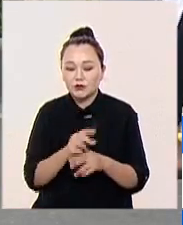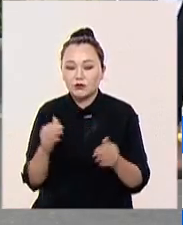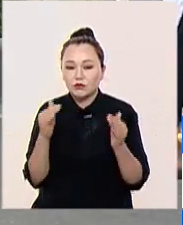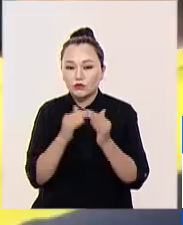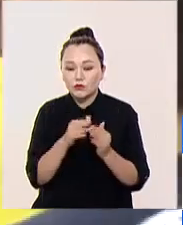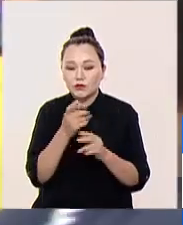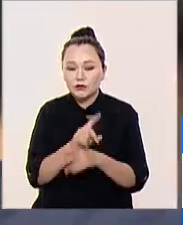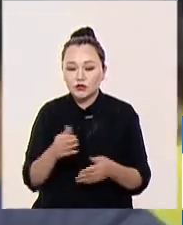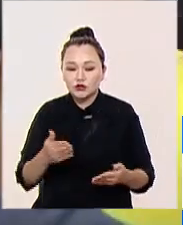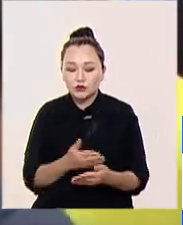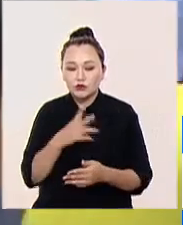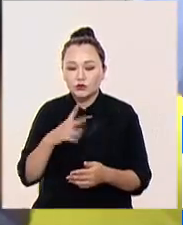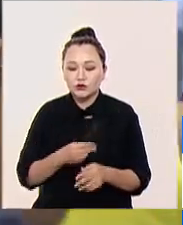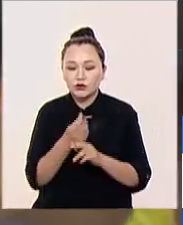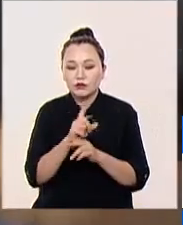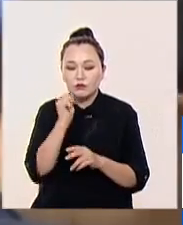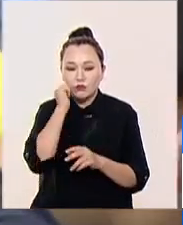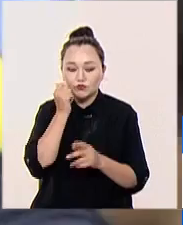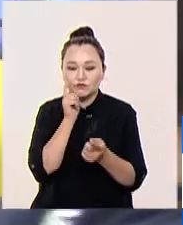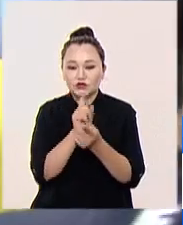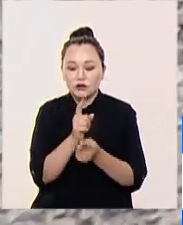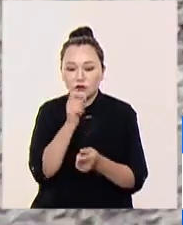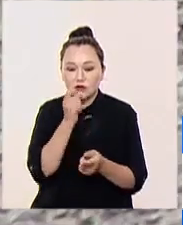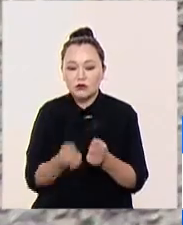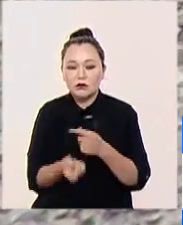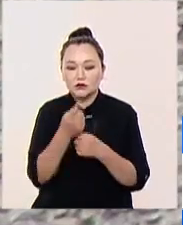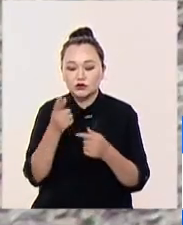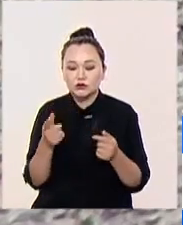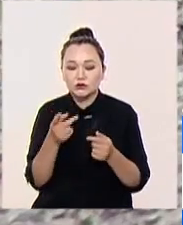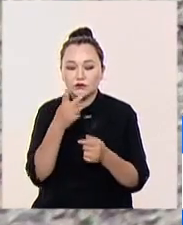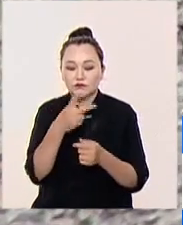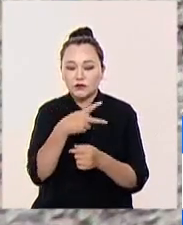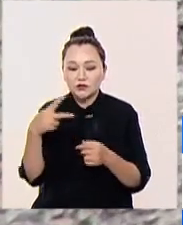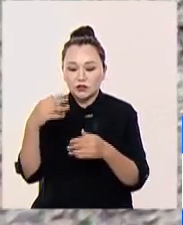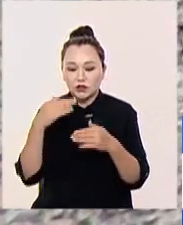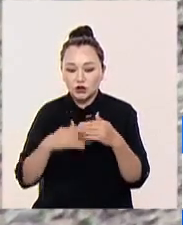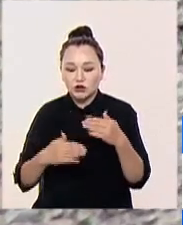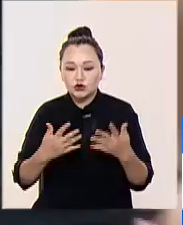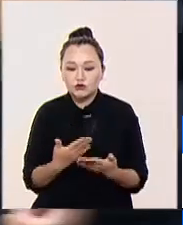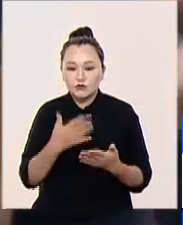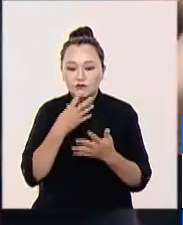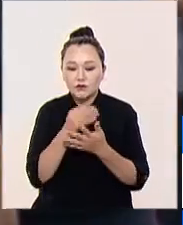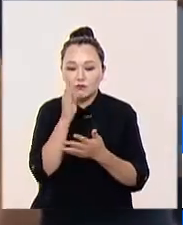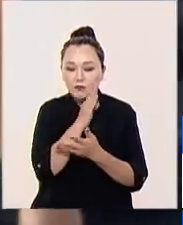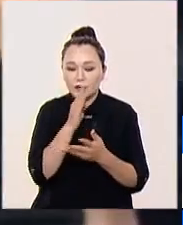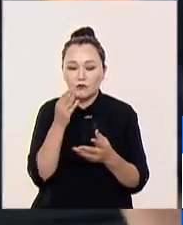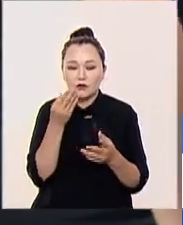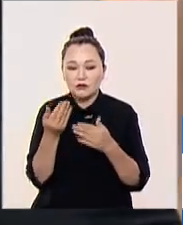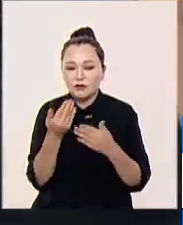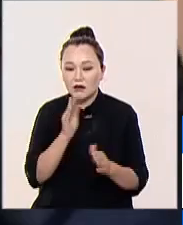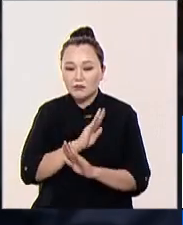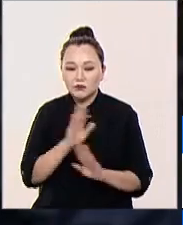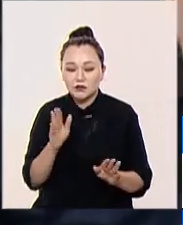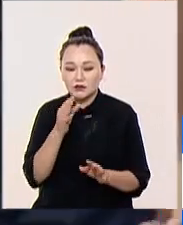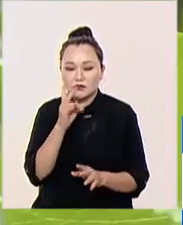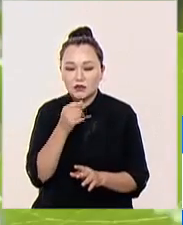мы встретили дочь той самой пенсионерки. Оказалось, что живет она двумя этажами ниже и со своей матерью практически не общается.